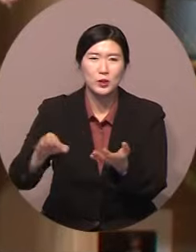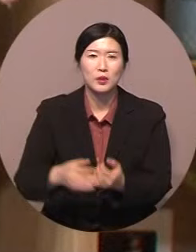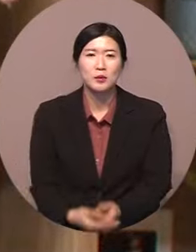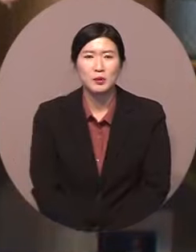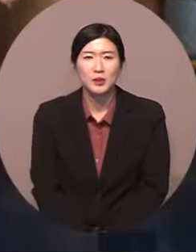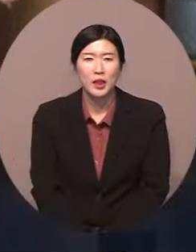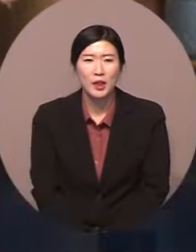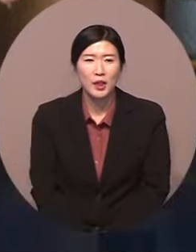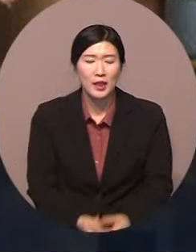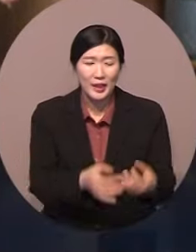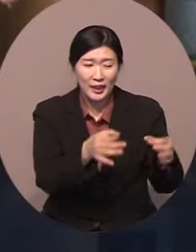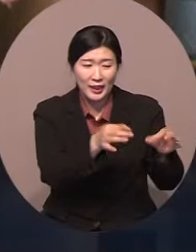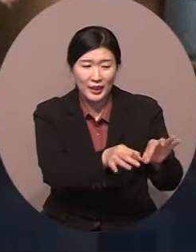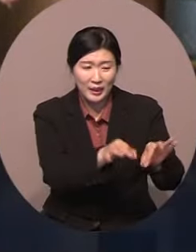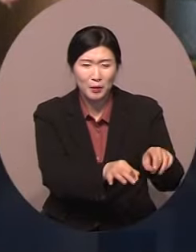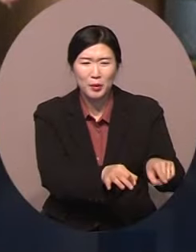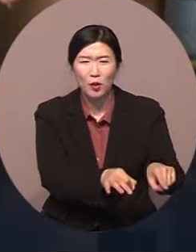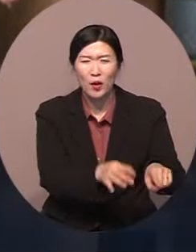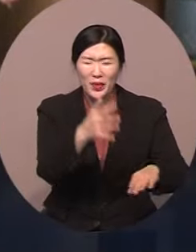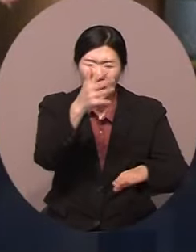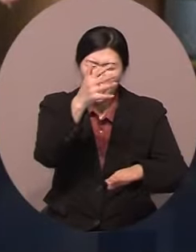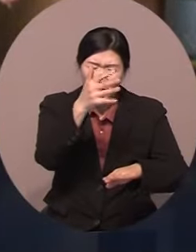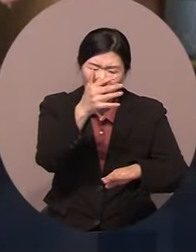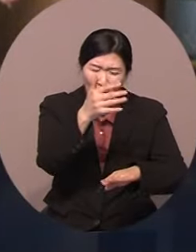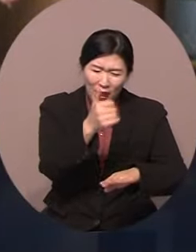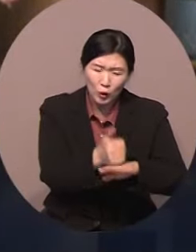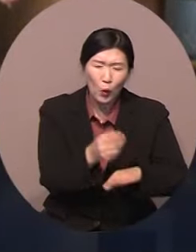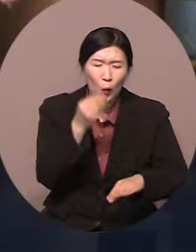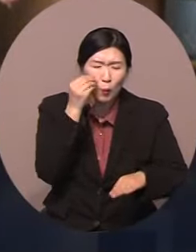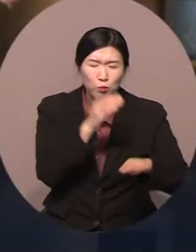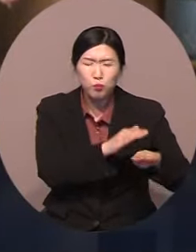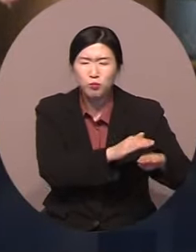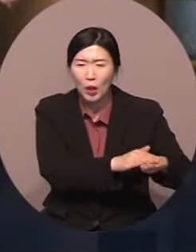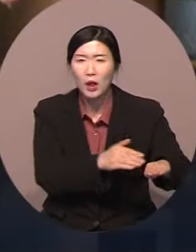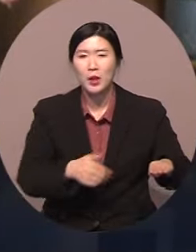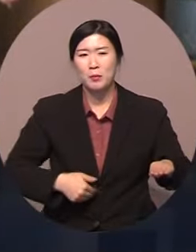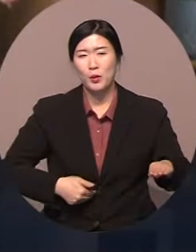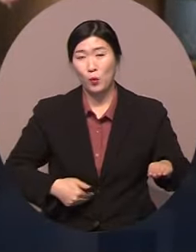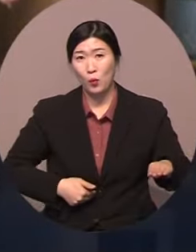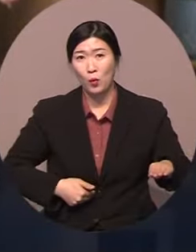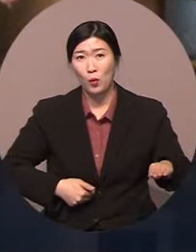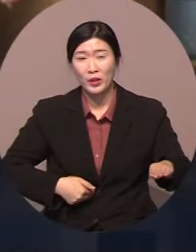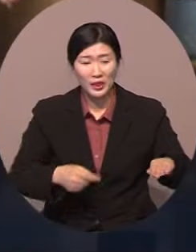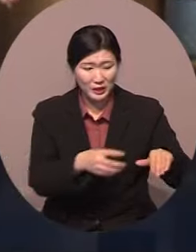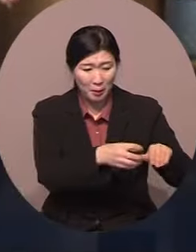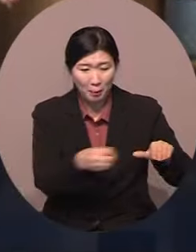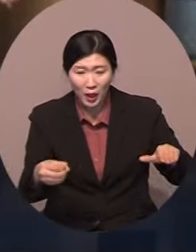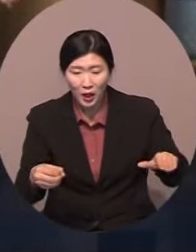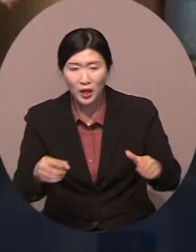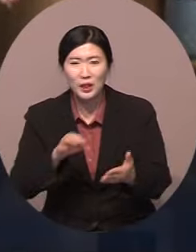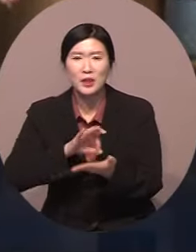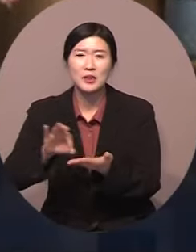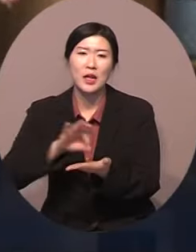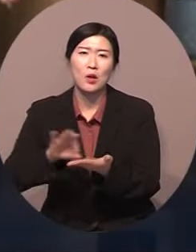최후의 보루처럼 두고 시민의 복리 정질에 기여하는 부분이어야 되는데